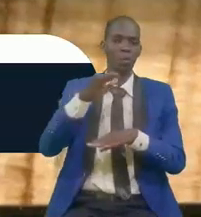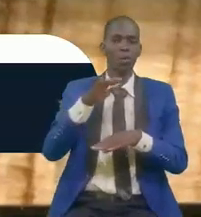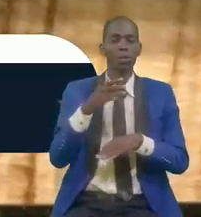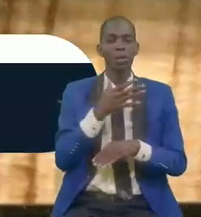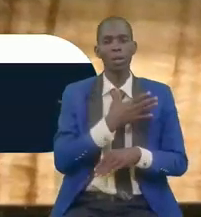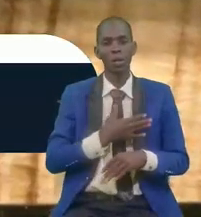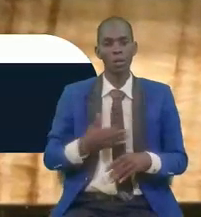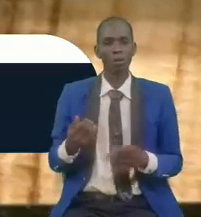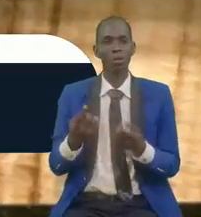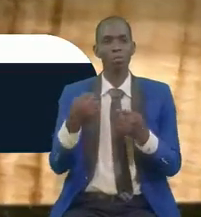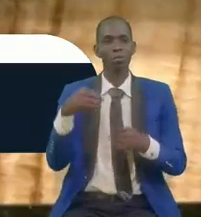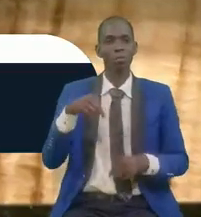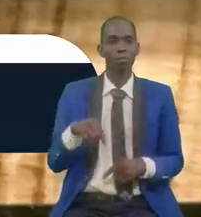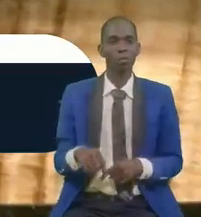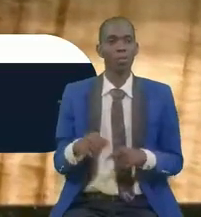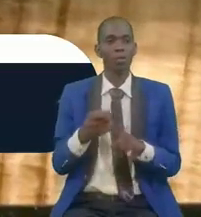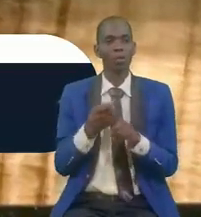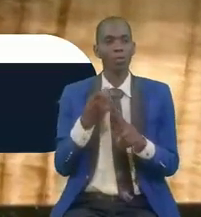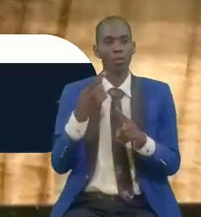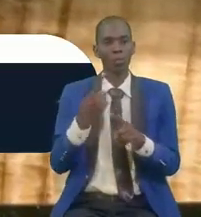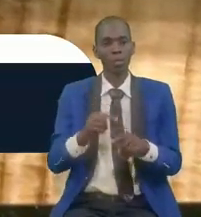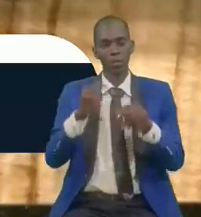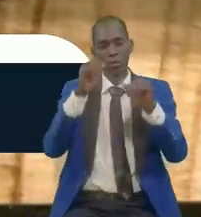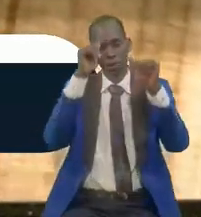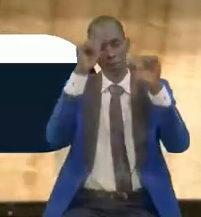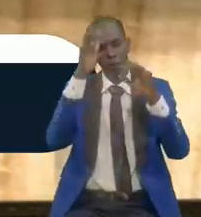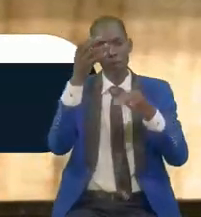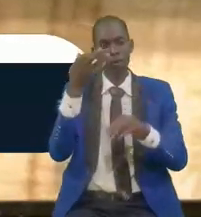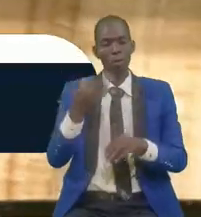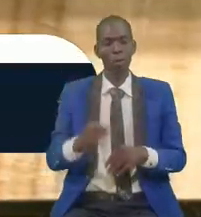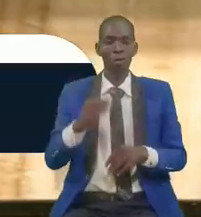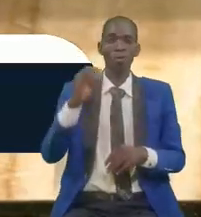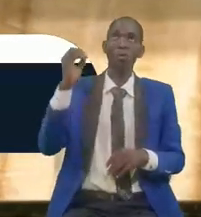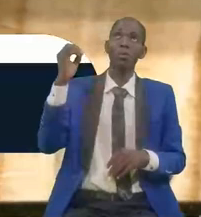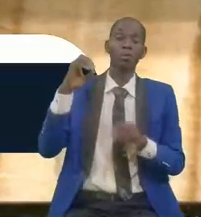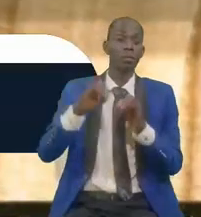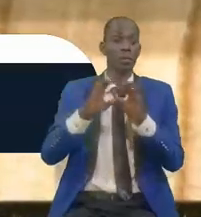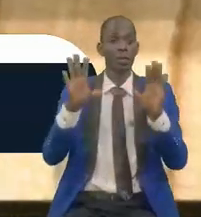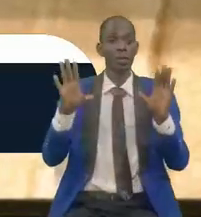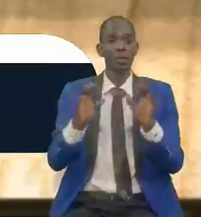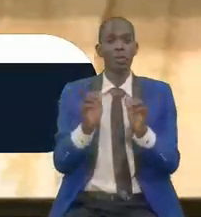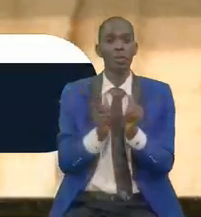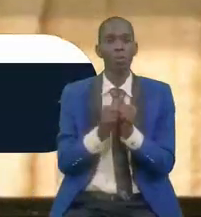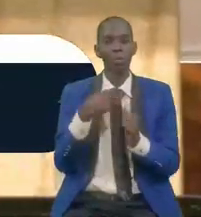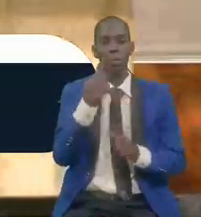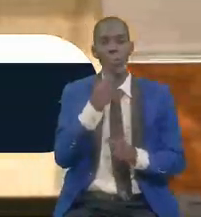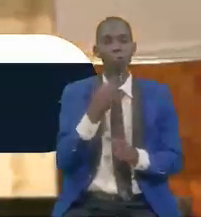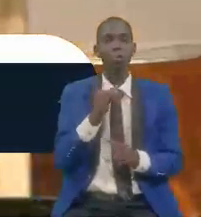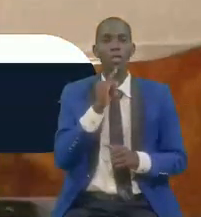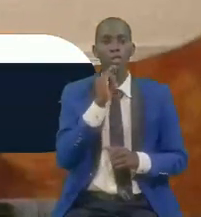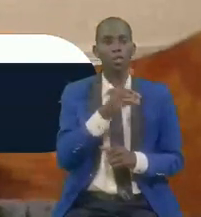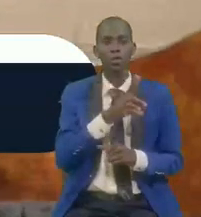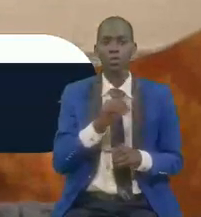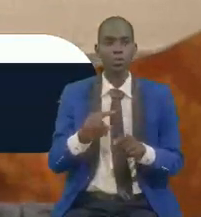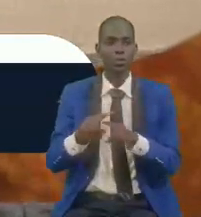haut, du Père des Lumières, chez lequel il n'y a